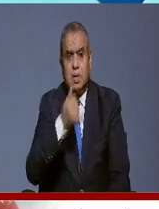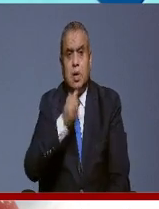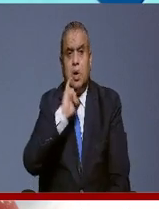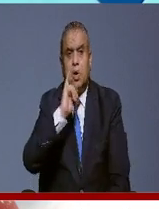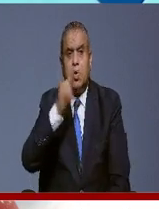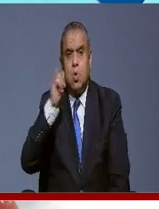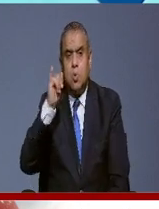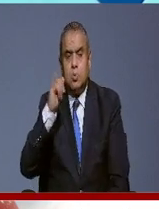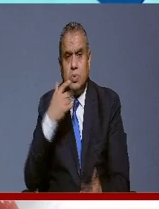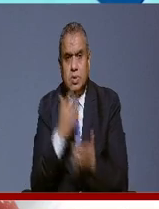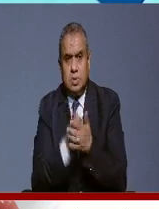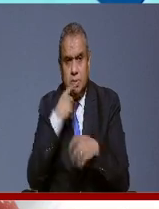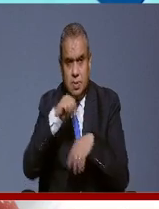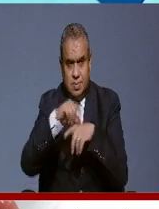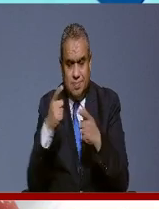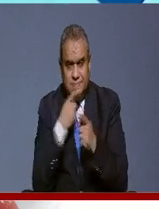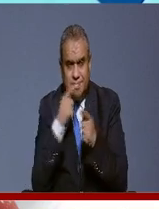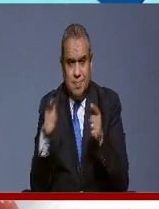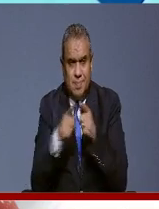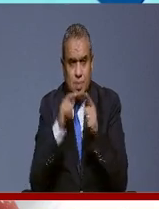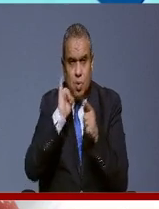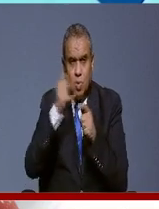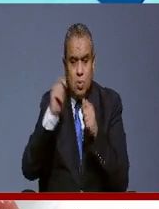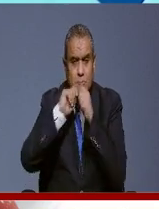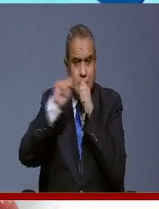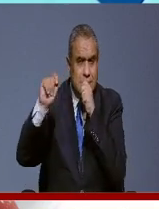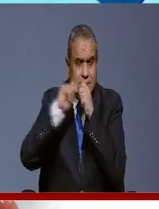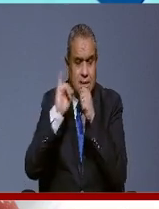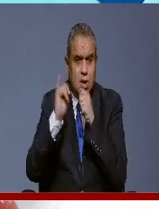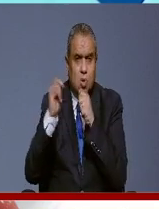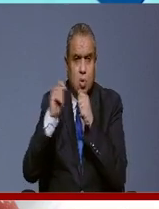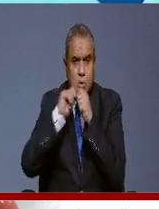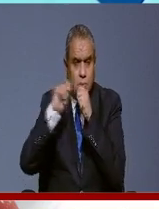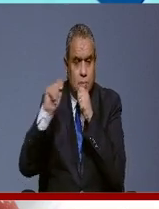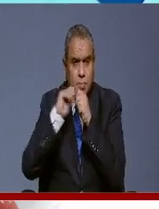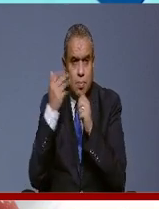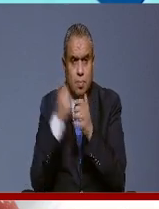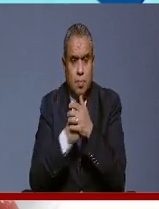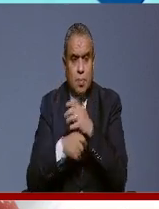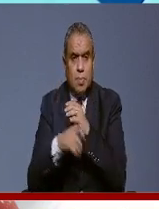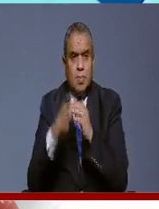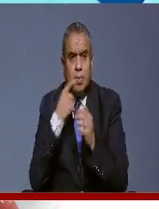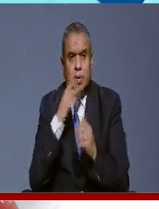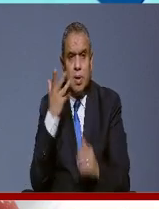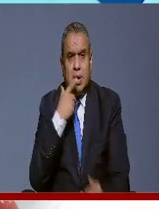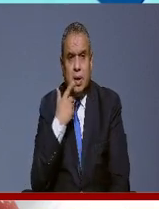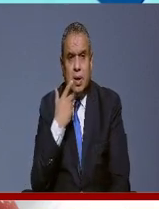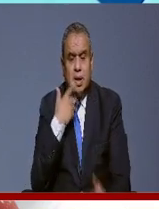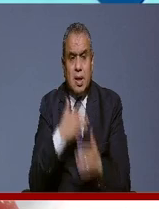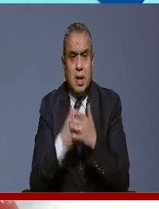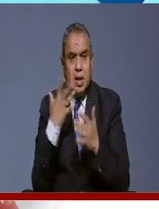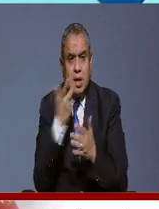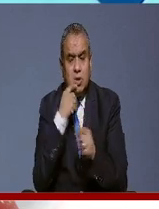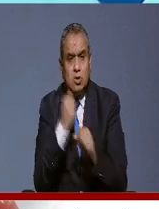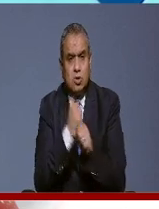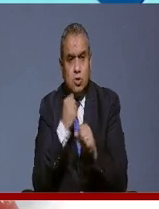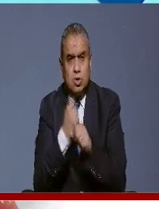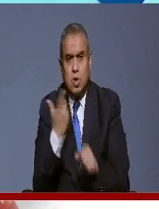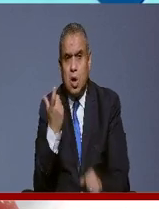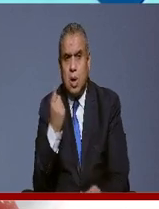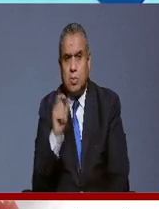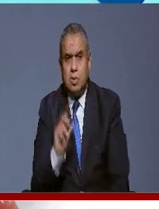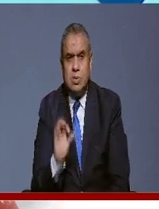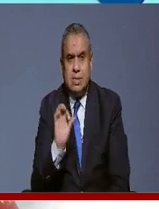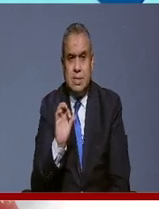مصنع صغير نجربه جنب الريف. ال 500 متر يا فندم مشغل حاليا حوالي 95 واحد، حوالي 70 ست